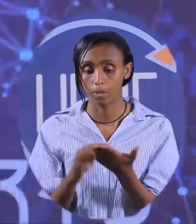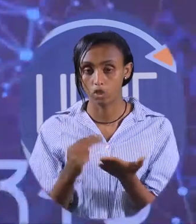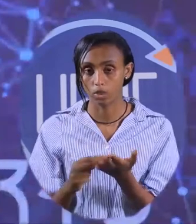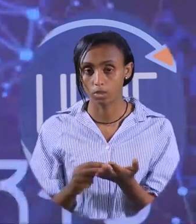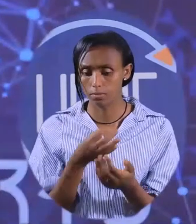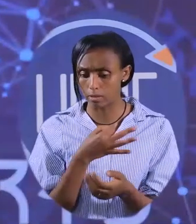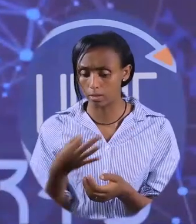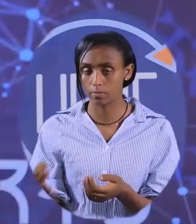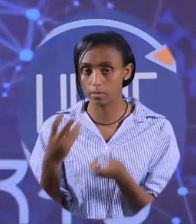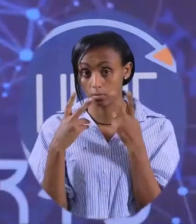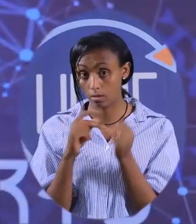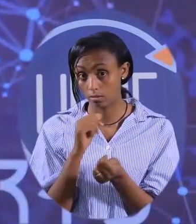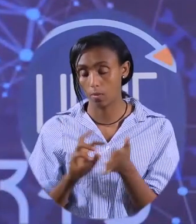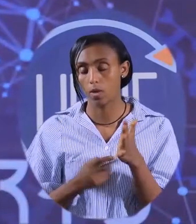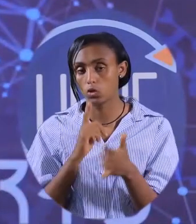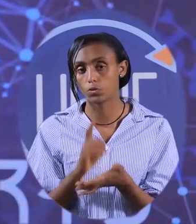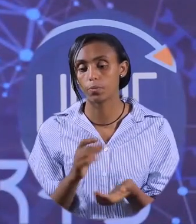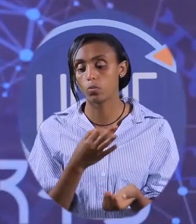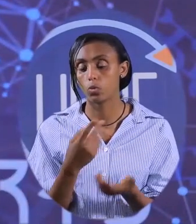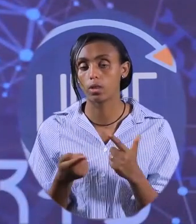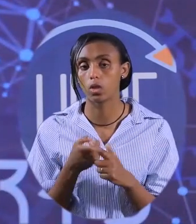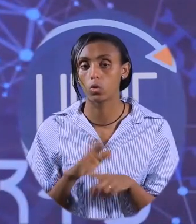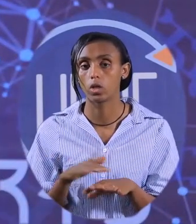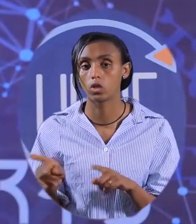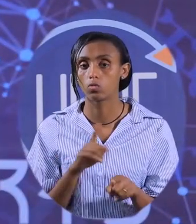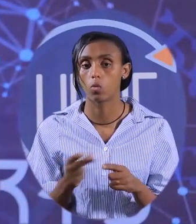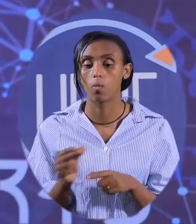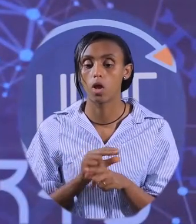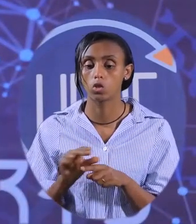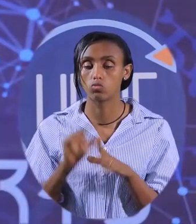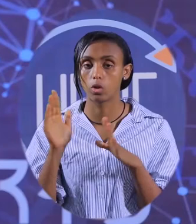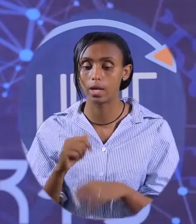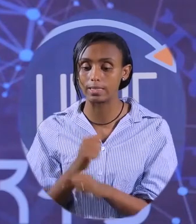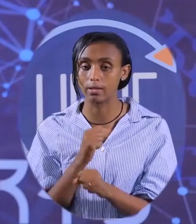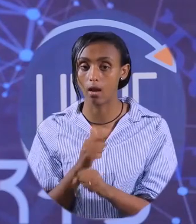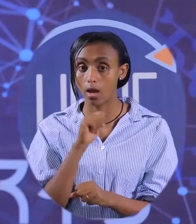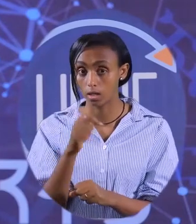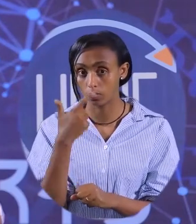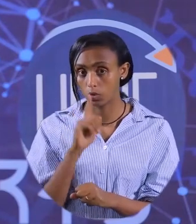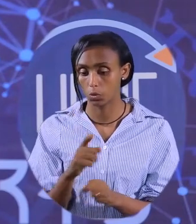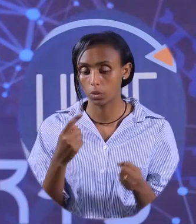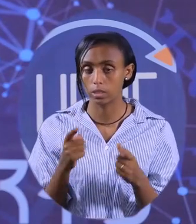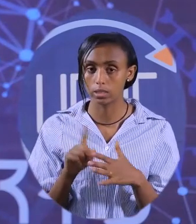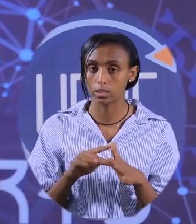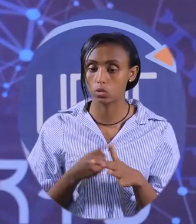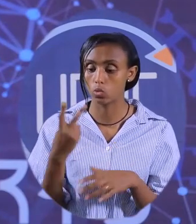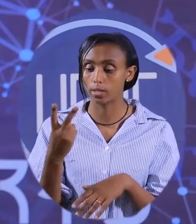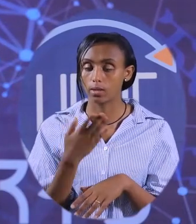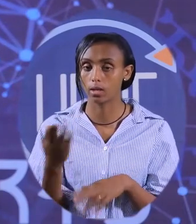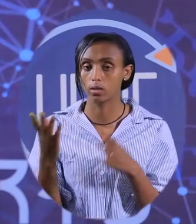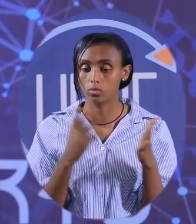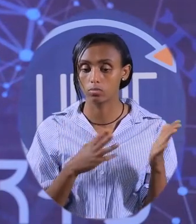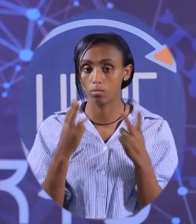በደንብ ትራክ ሳይደረግ ማለት ነው። ሁለተኛው ላይ በባለሙያ እየተሰራ አይደለም የሚለው ነው። እንግዲህ ይህንን በሁለት መንገድ